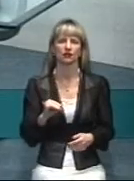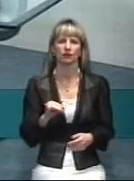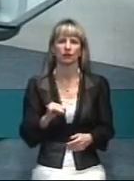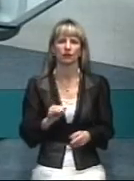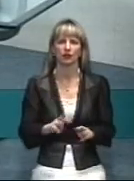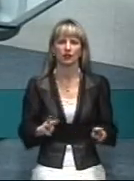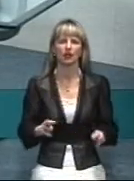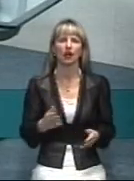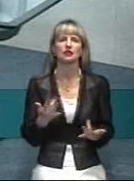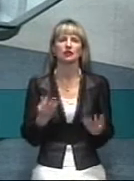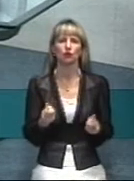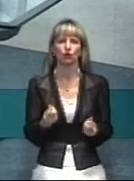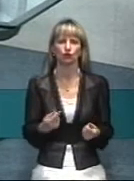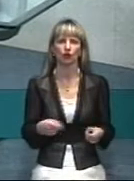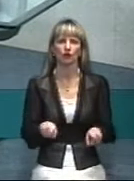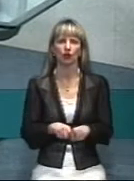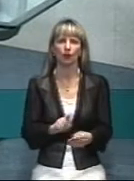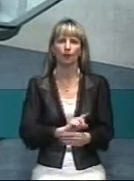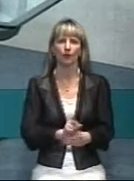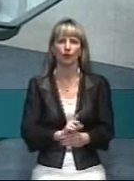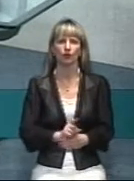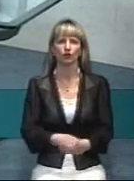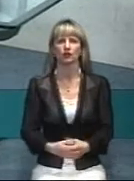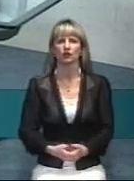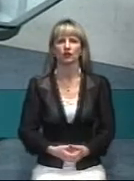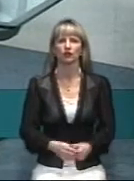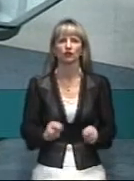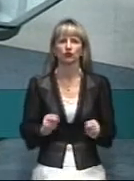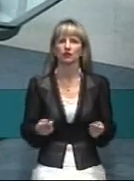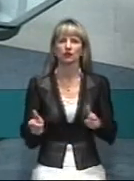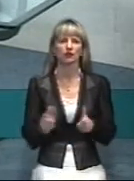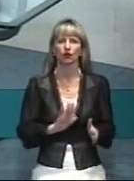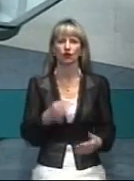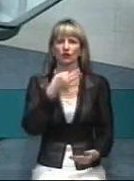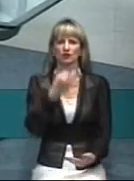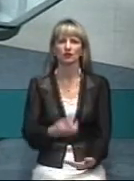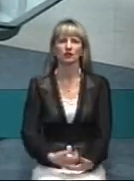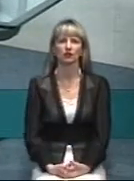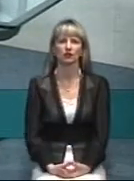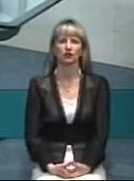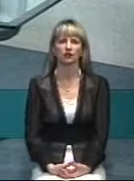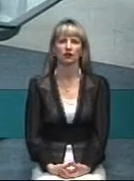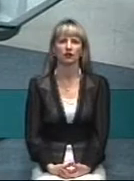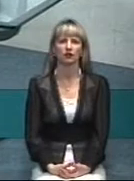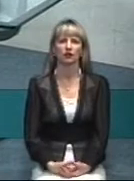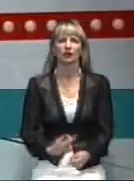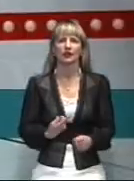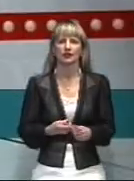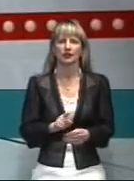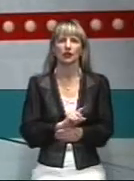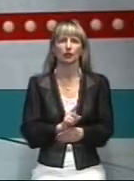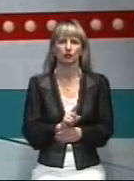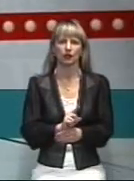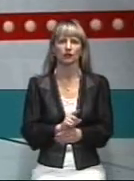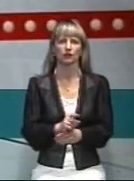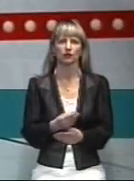А скільки коштує один такий радар? Ой, чесно, вам не готовий сказати. Ну, цей прилад дорогий.